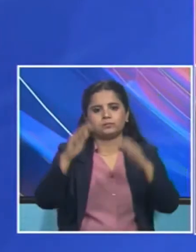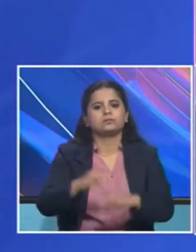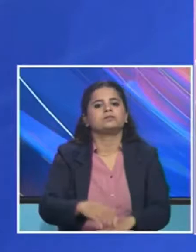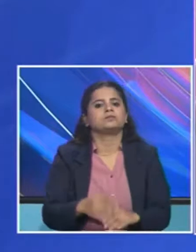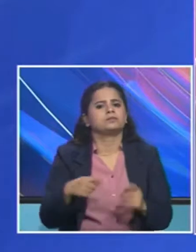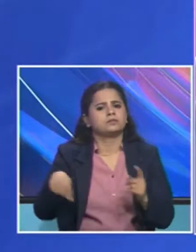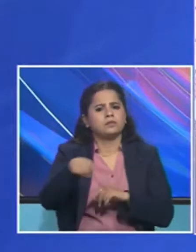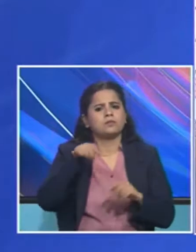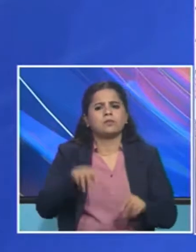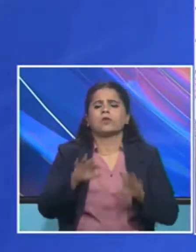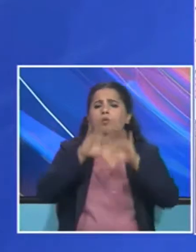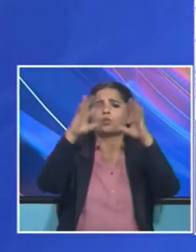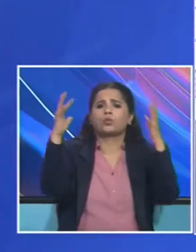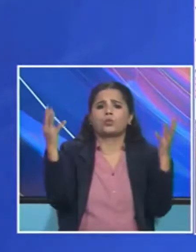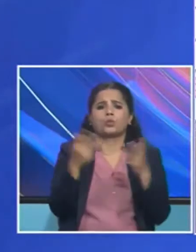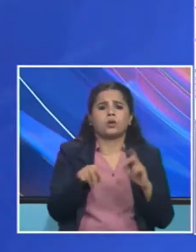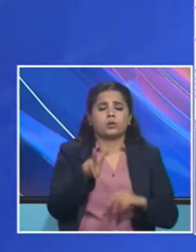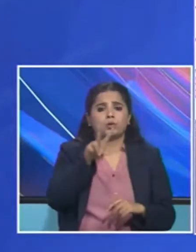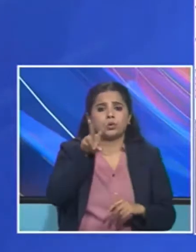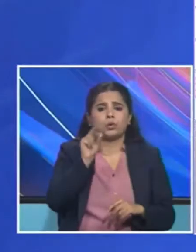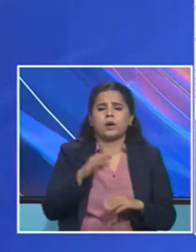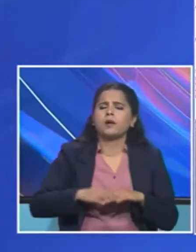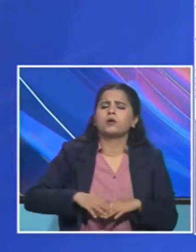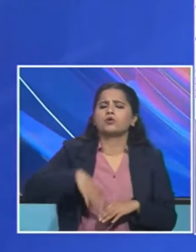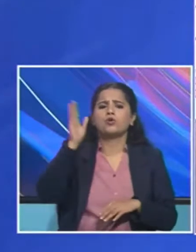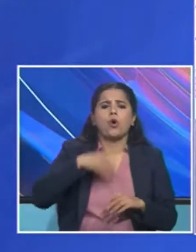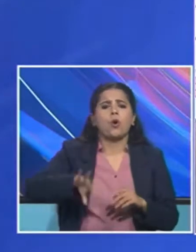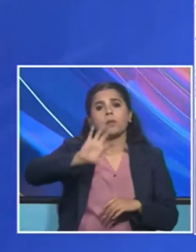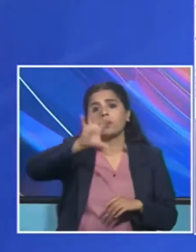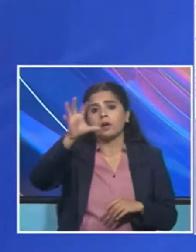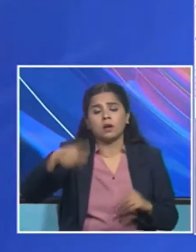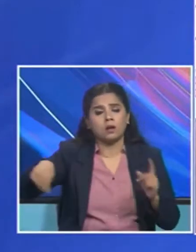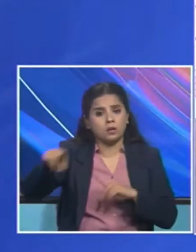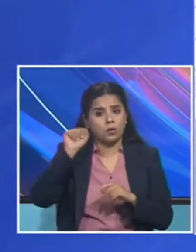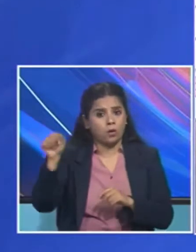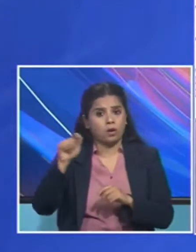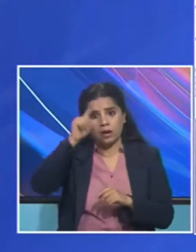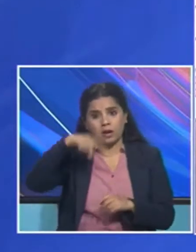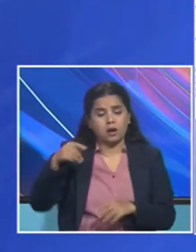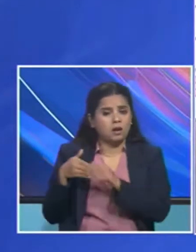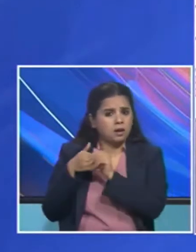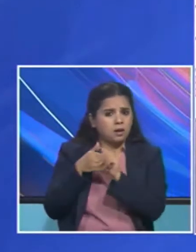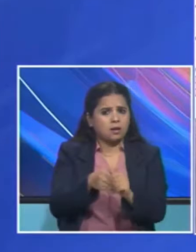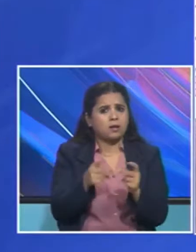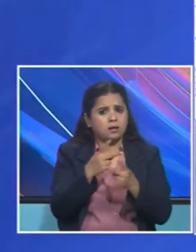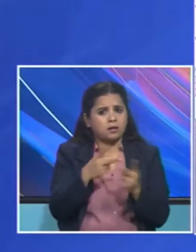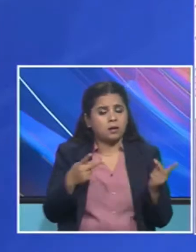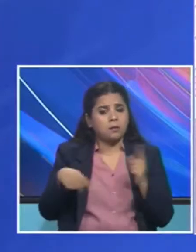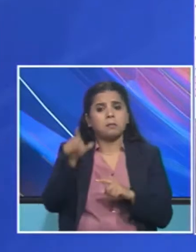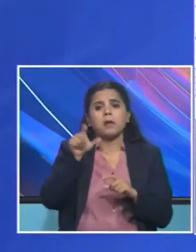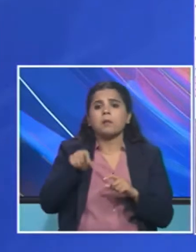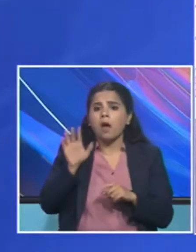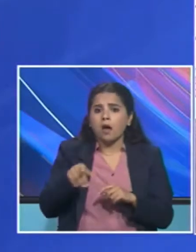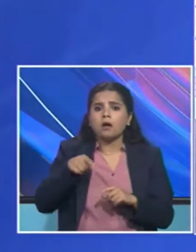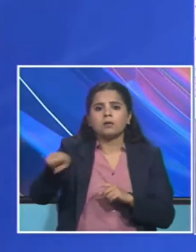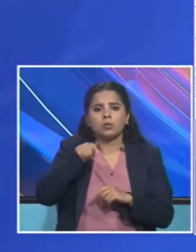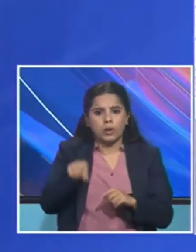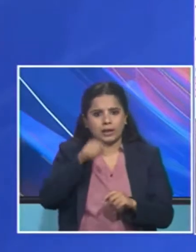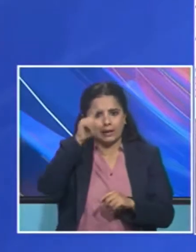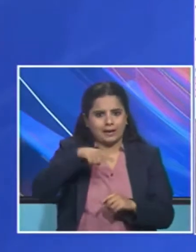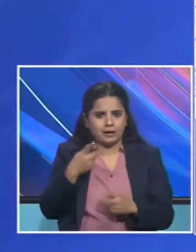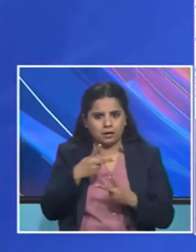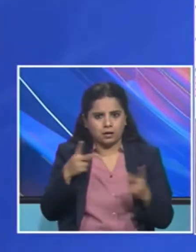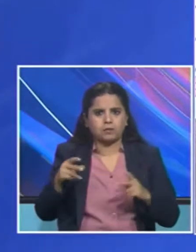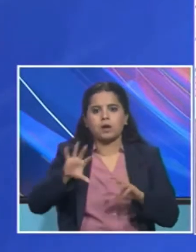इसमें दुनिया के 20 बड़े देश भारत की अध्यक्षता में वैश्विक विषयों पर मंथन करेंगे।